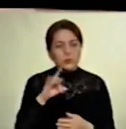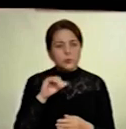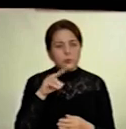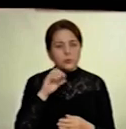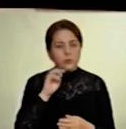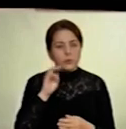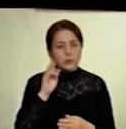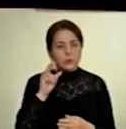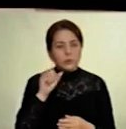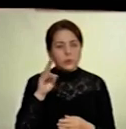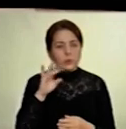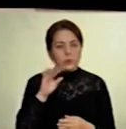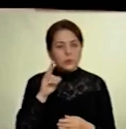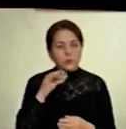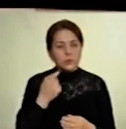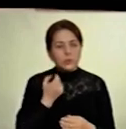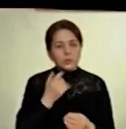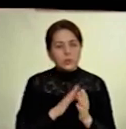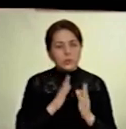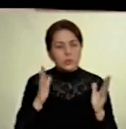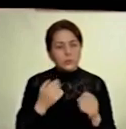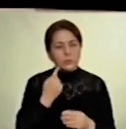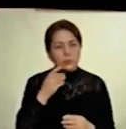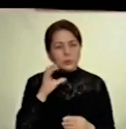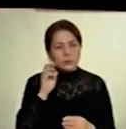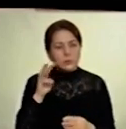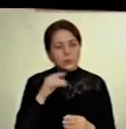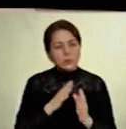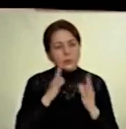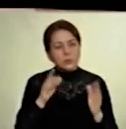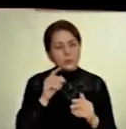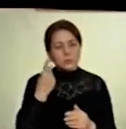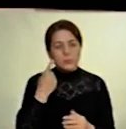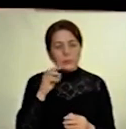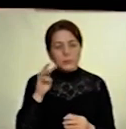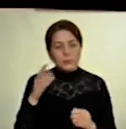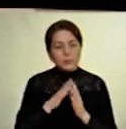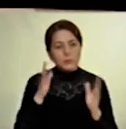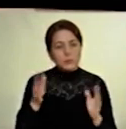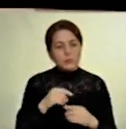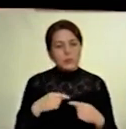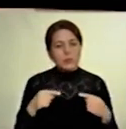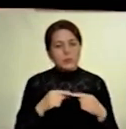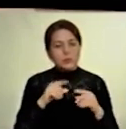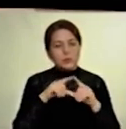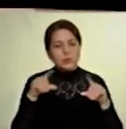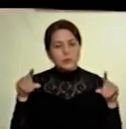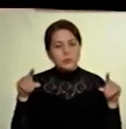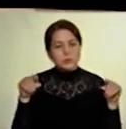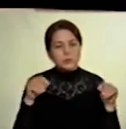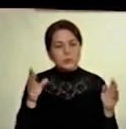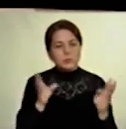Ruletkaniki esa biroz kattaroq. 1 sm kattami, 1 mm kattami? Albatta, chizg'ich bilan